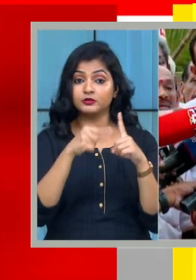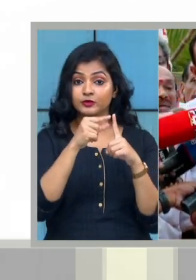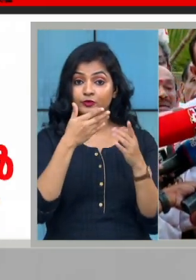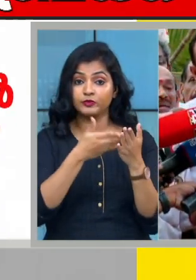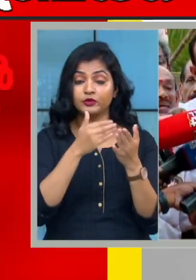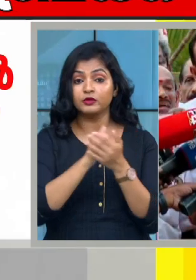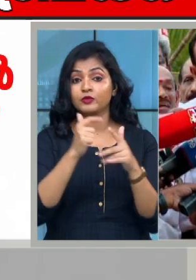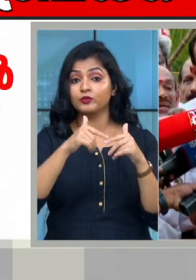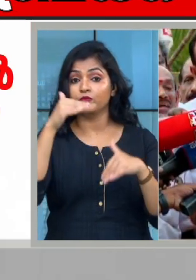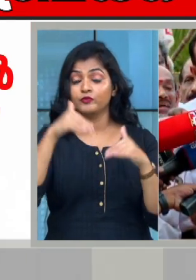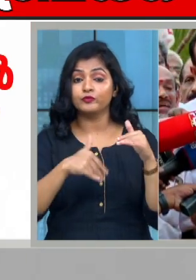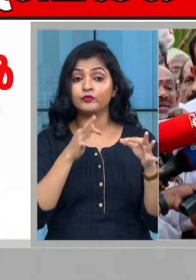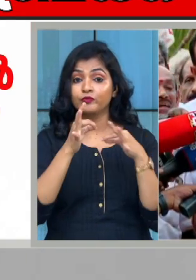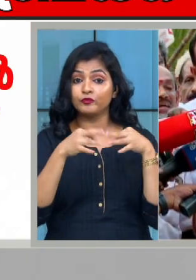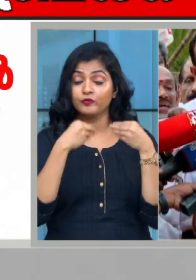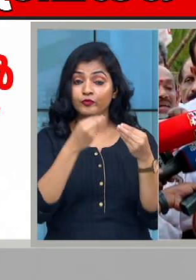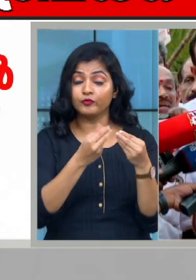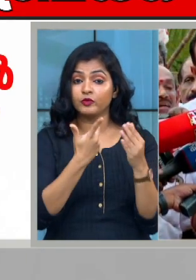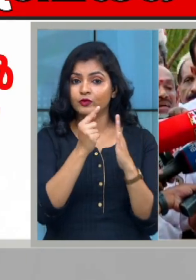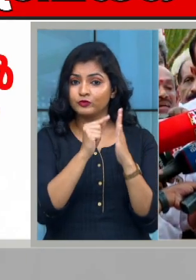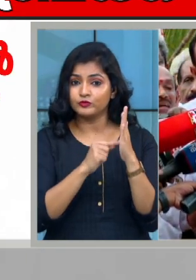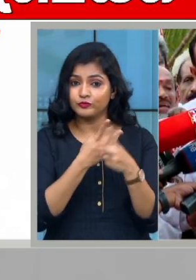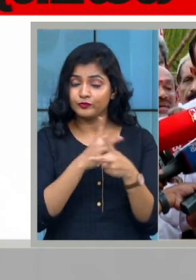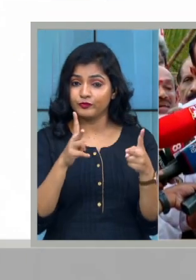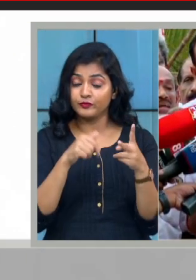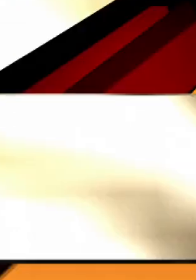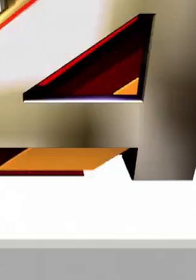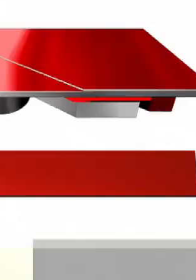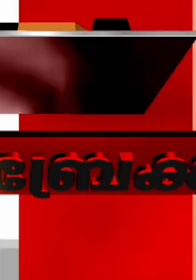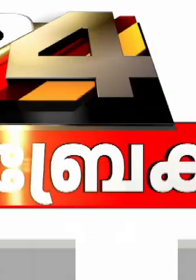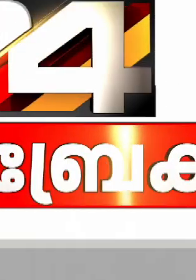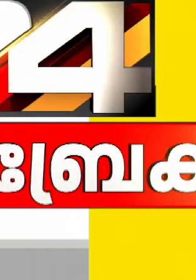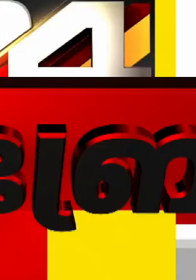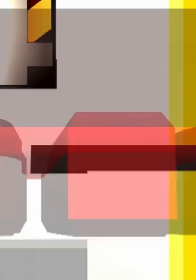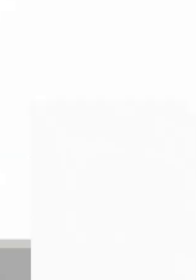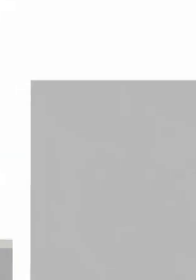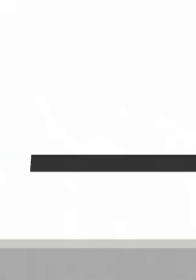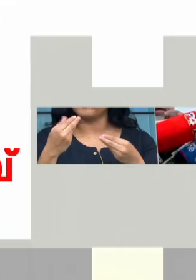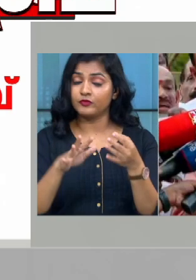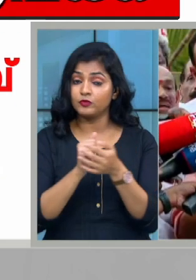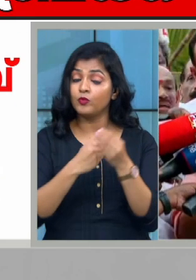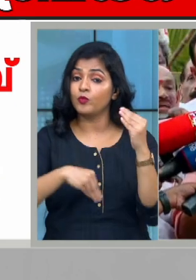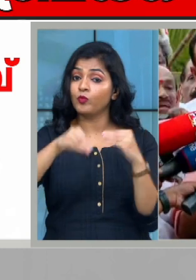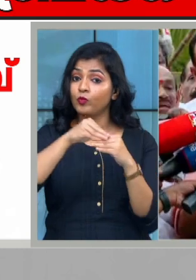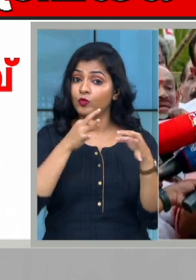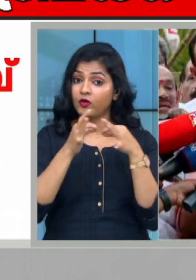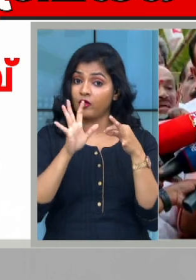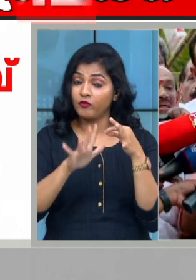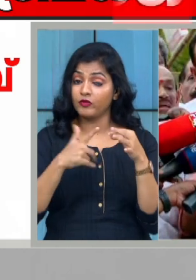തെരഞ്ഞെടുപ്പിനെ കുറിച്ച് പറയാനുള്ള കാര്യങ്ങൾ സംസ്ഥാന അധ്യക്ഷൻ പറഞ്ഞിട്ടുണ്ട്. കൂടുതലായിട്ട് എന്തെങ്കിലും പറയണമെന്ന്